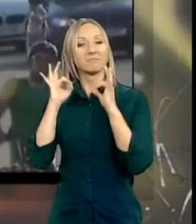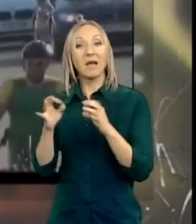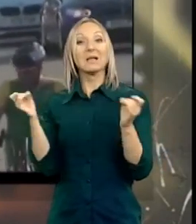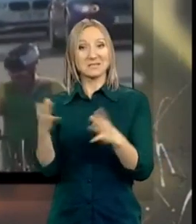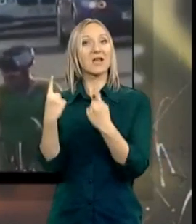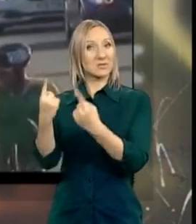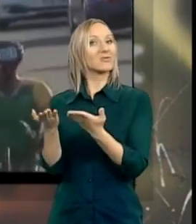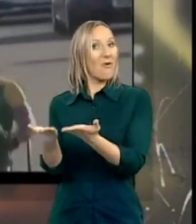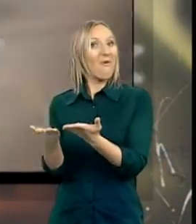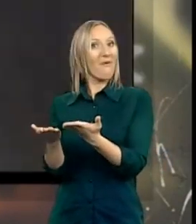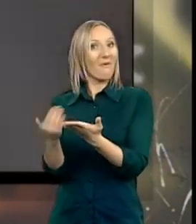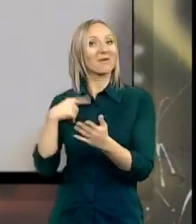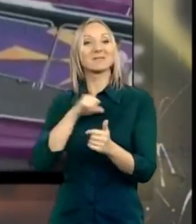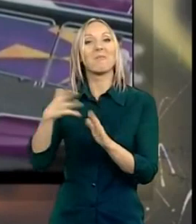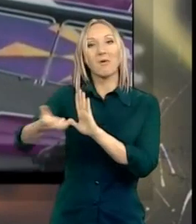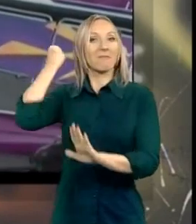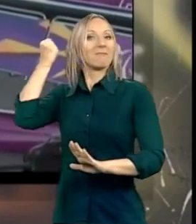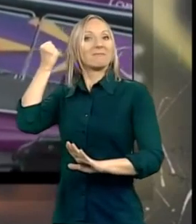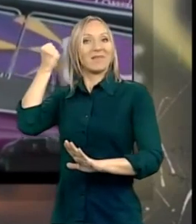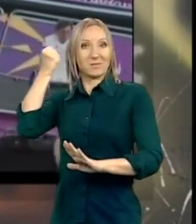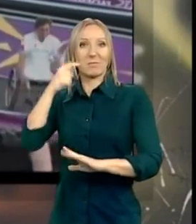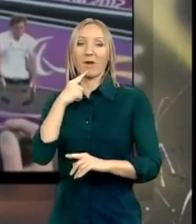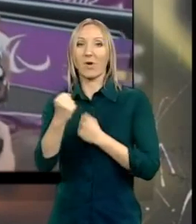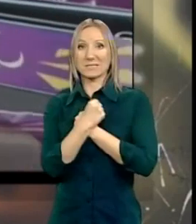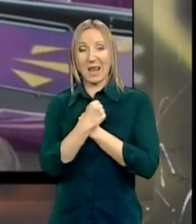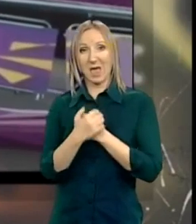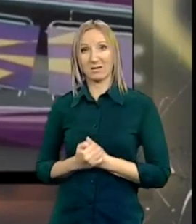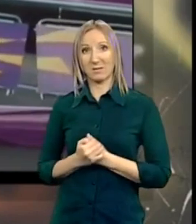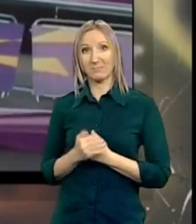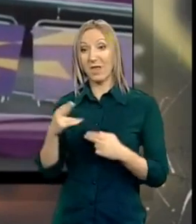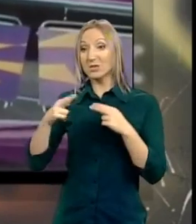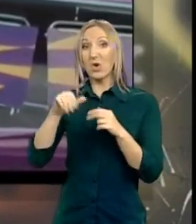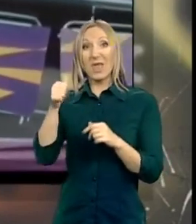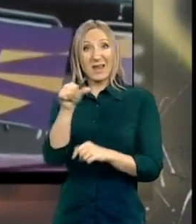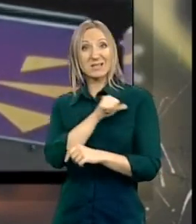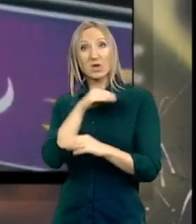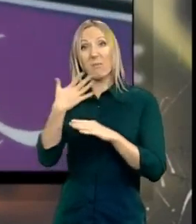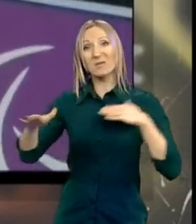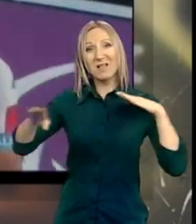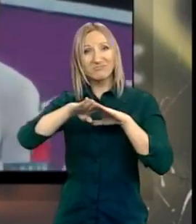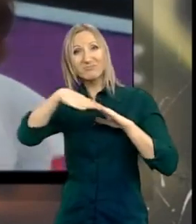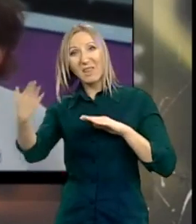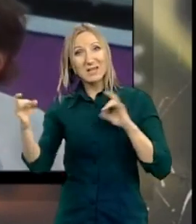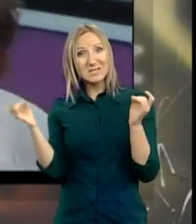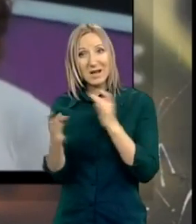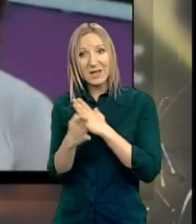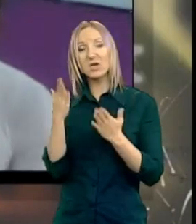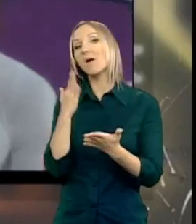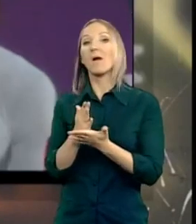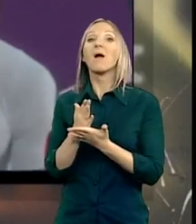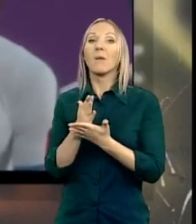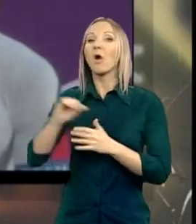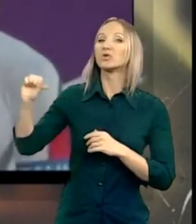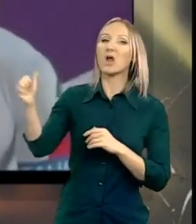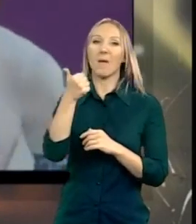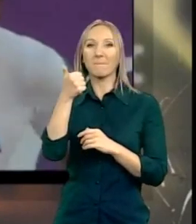iza ćoška, iste koje za nami. Zanardi je skoro 11 godina nakon nesreće doživio da postane paraolimpijski šampion u trci